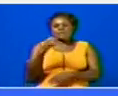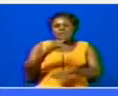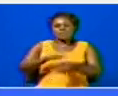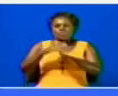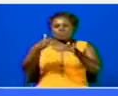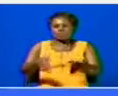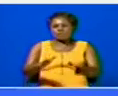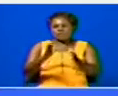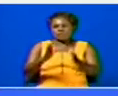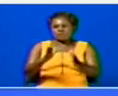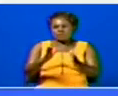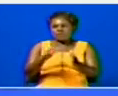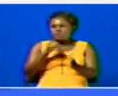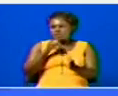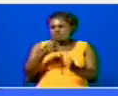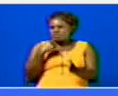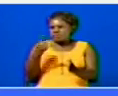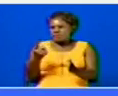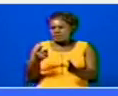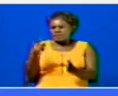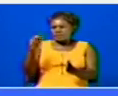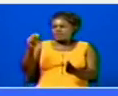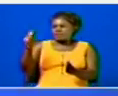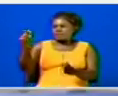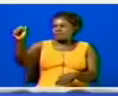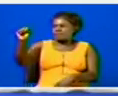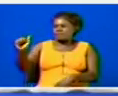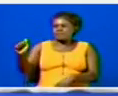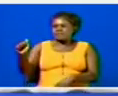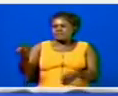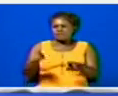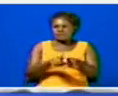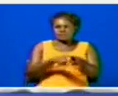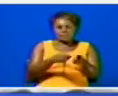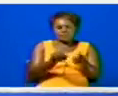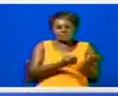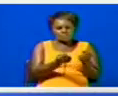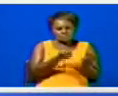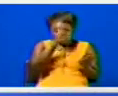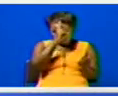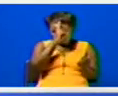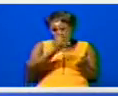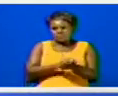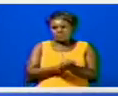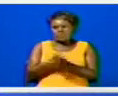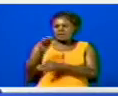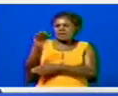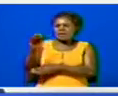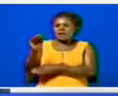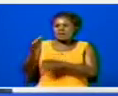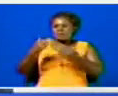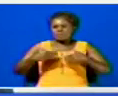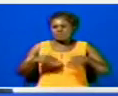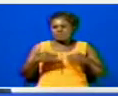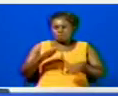mabarabara. Haitakuwa sasa tunasema ni TSA, tukirudi pande hii tunasema ni traffic. Ningependa kuuliza wananchi wetu, wale wote ambao